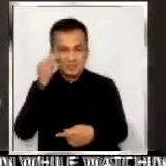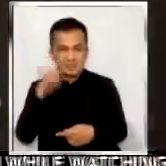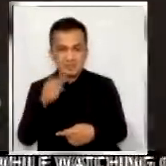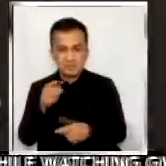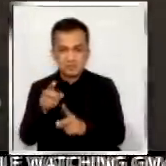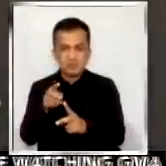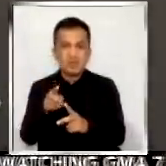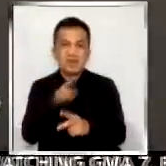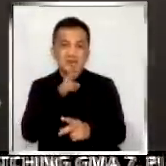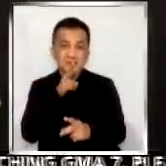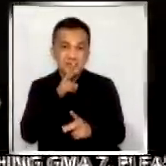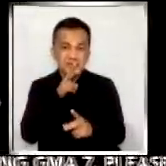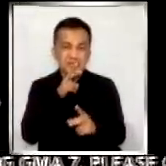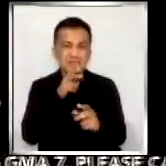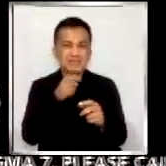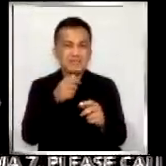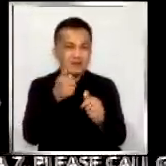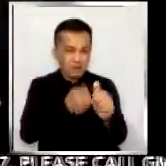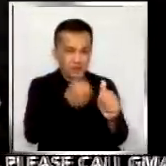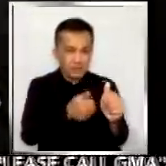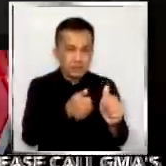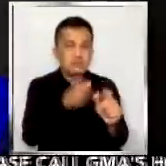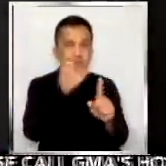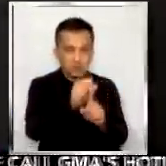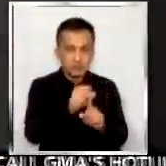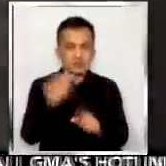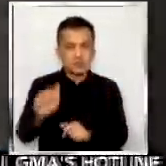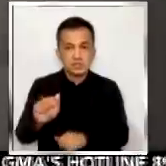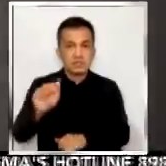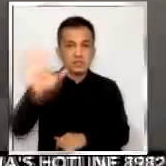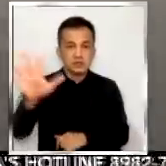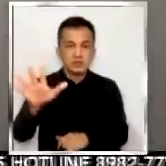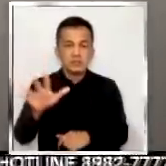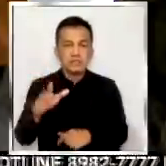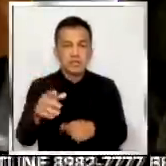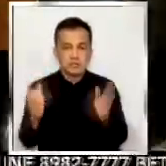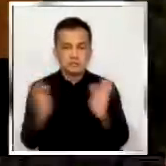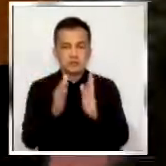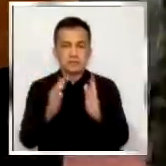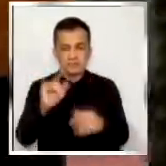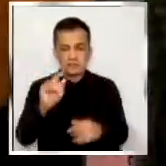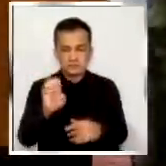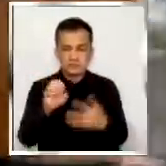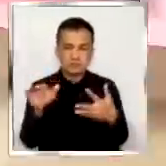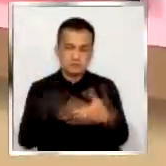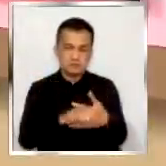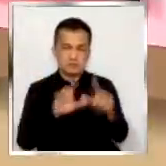Antipolo. Naharap siya sa kasong theft at murder. Wala pa siyang pahayag.